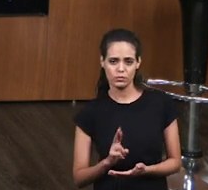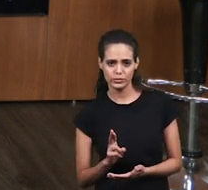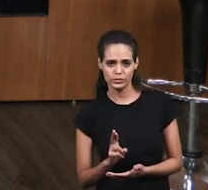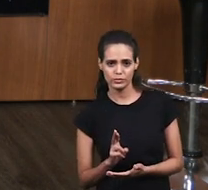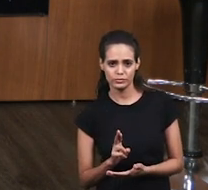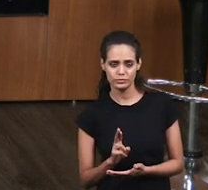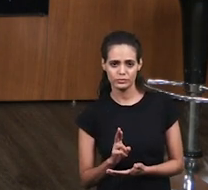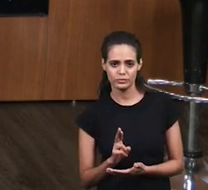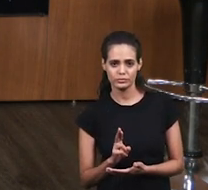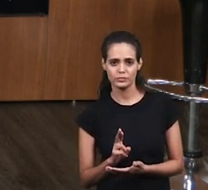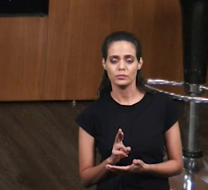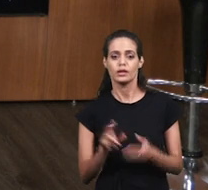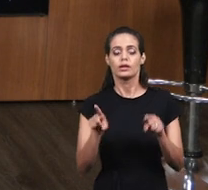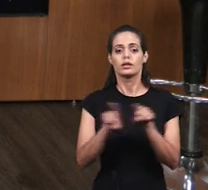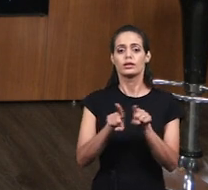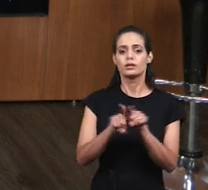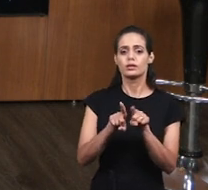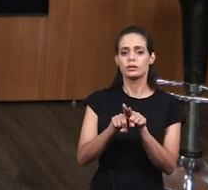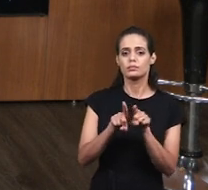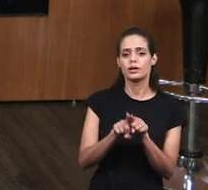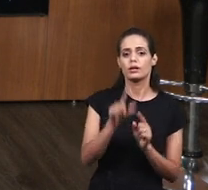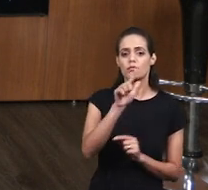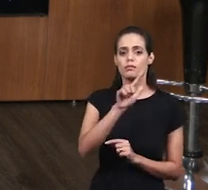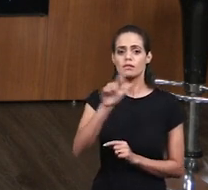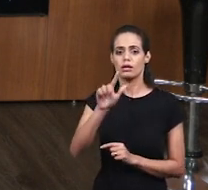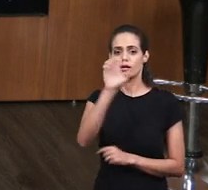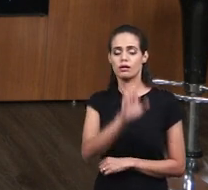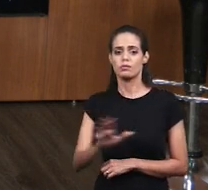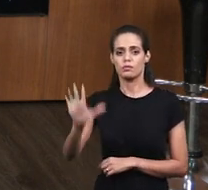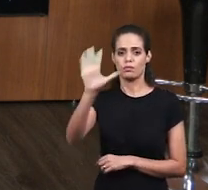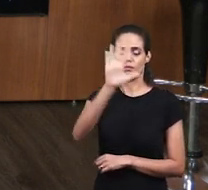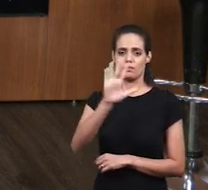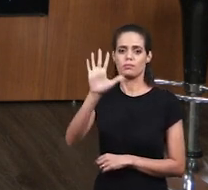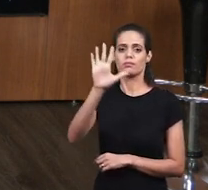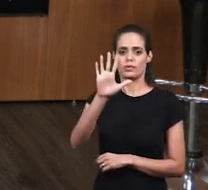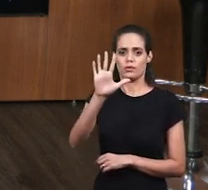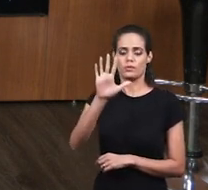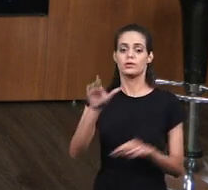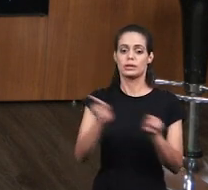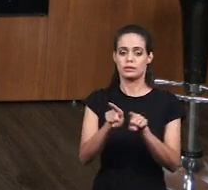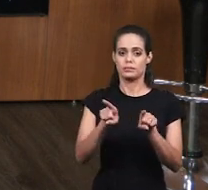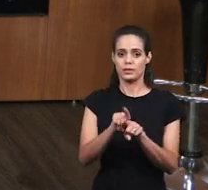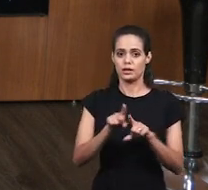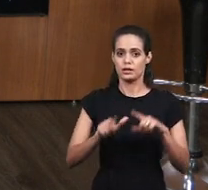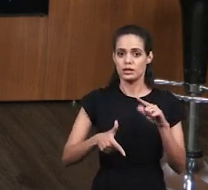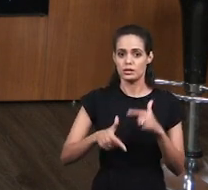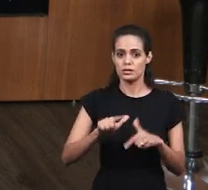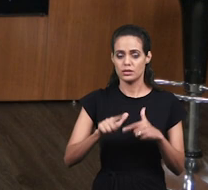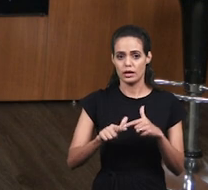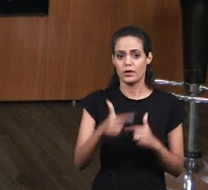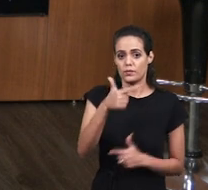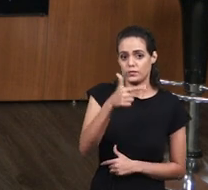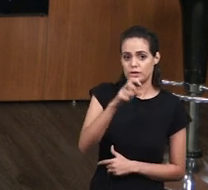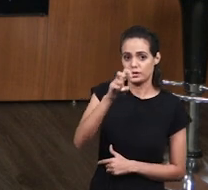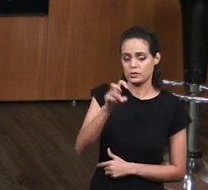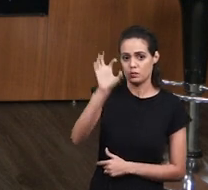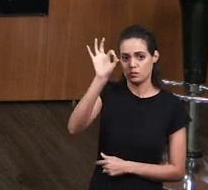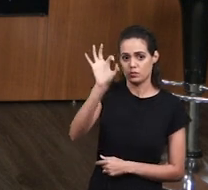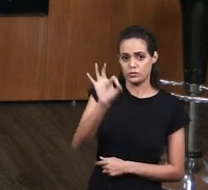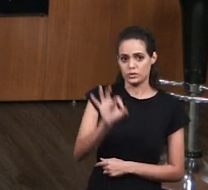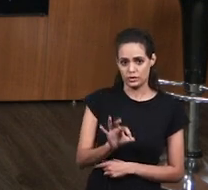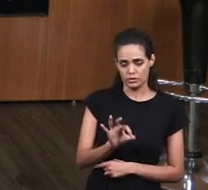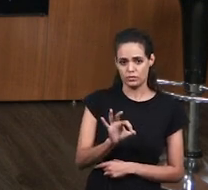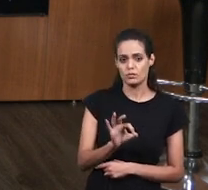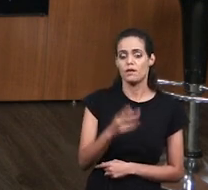ukrainien vers la Russie et des pays de l'Est européen et aussi pour Israël où 25% de la